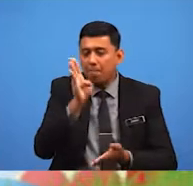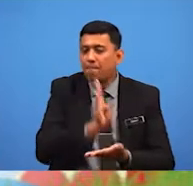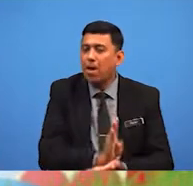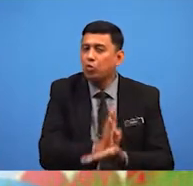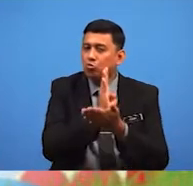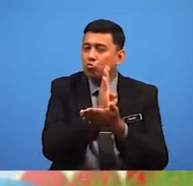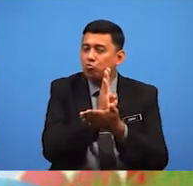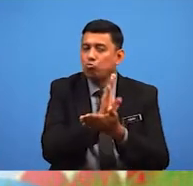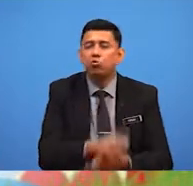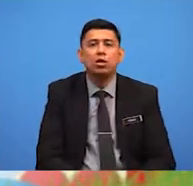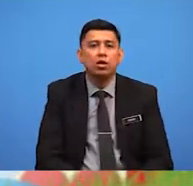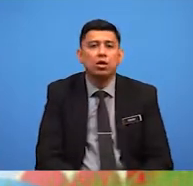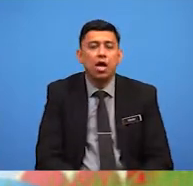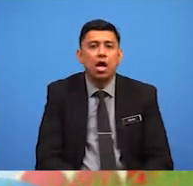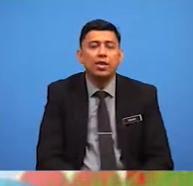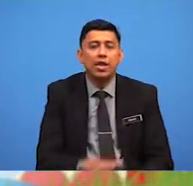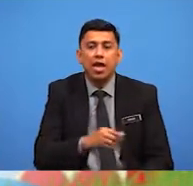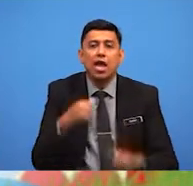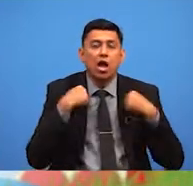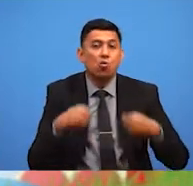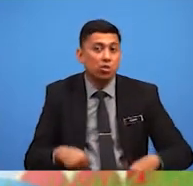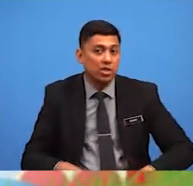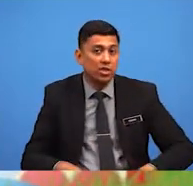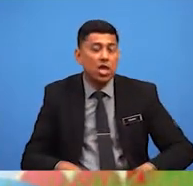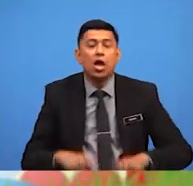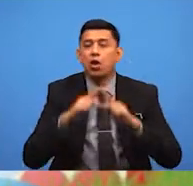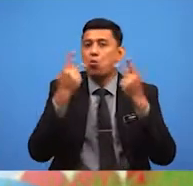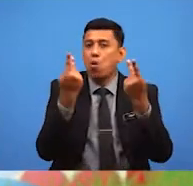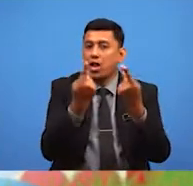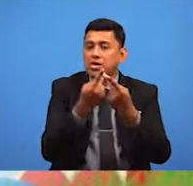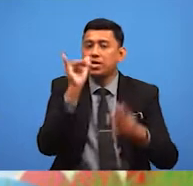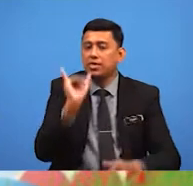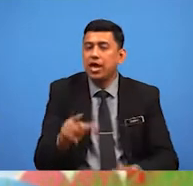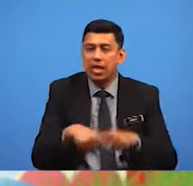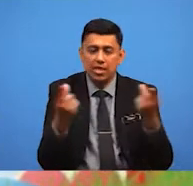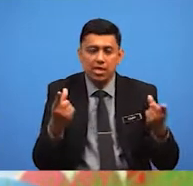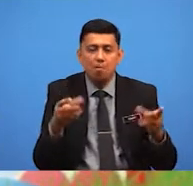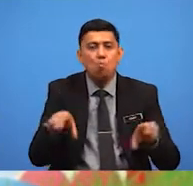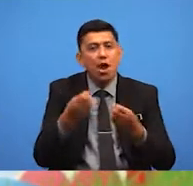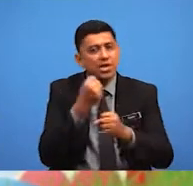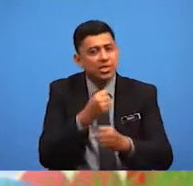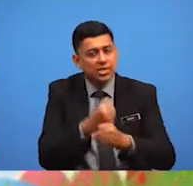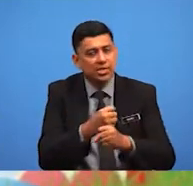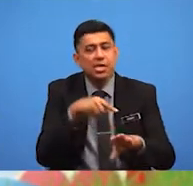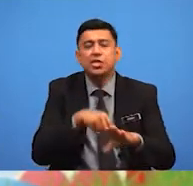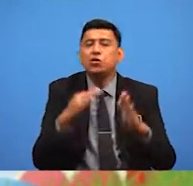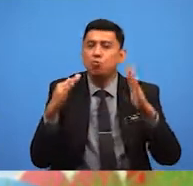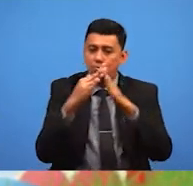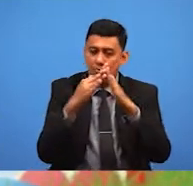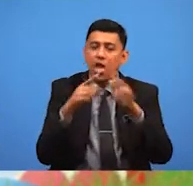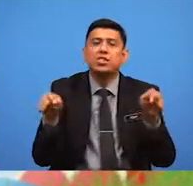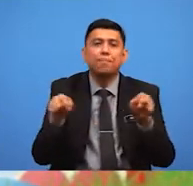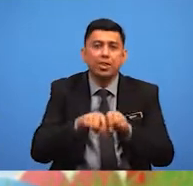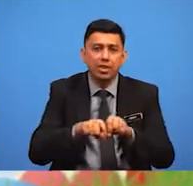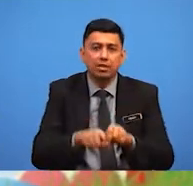bapa dan anggota keluarga yang lain membuat kerja-kerja di rumah